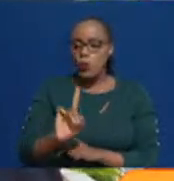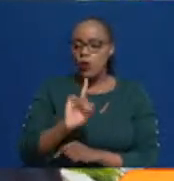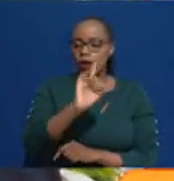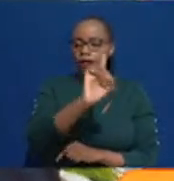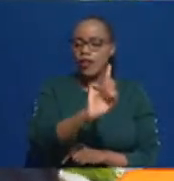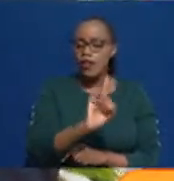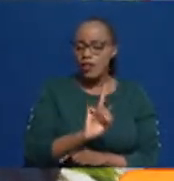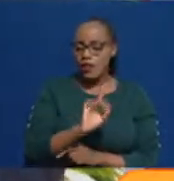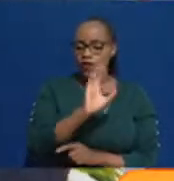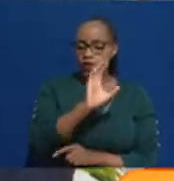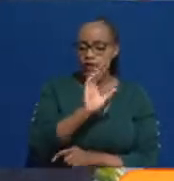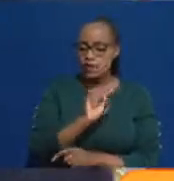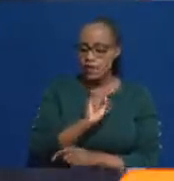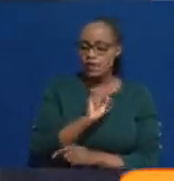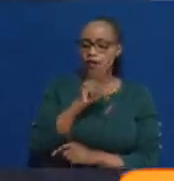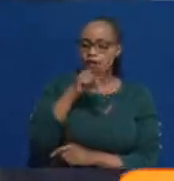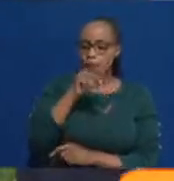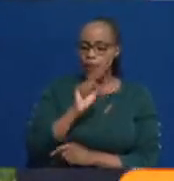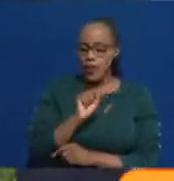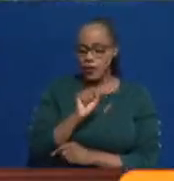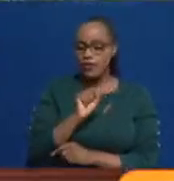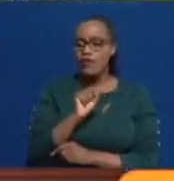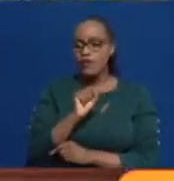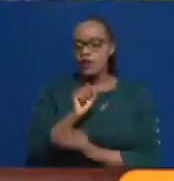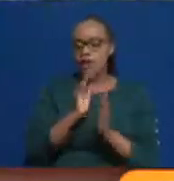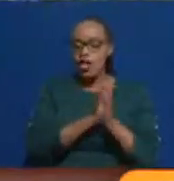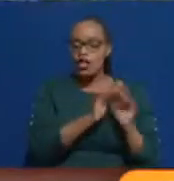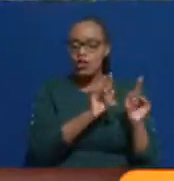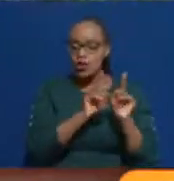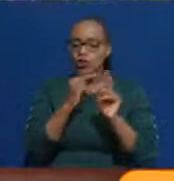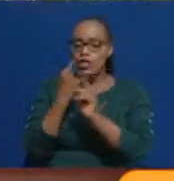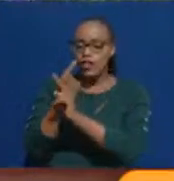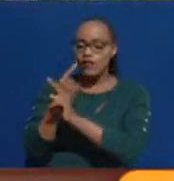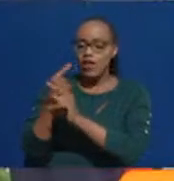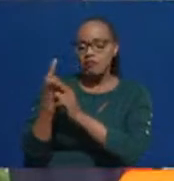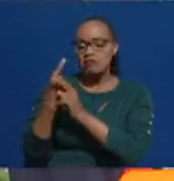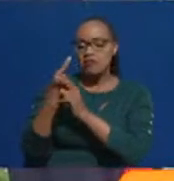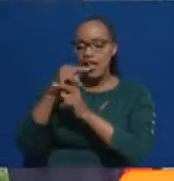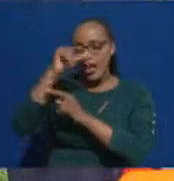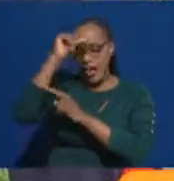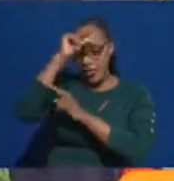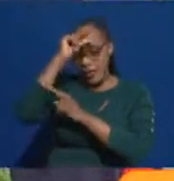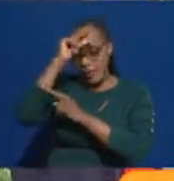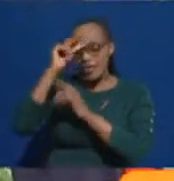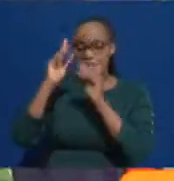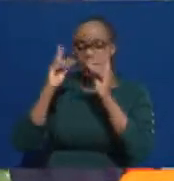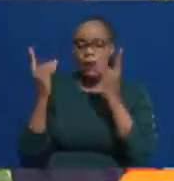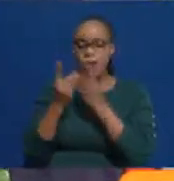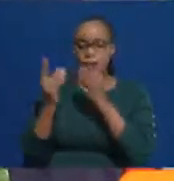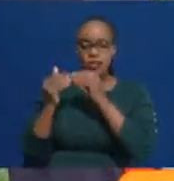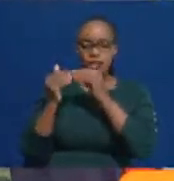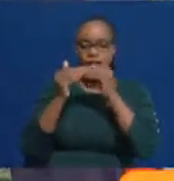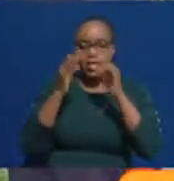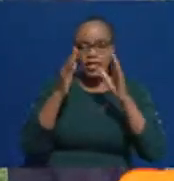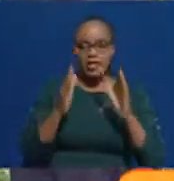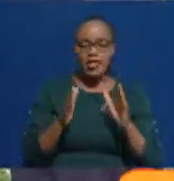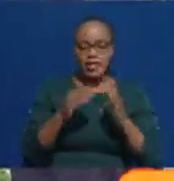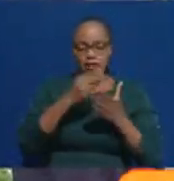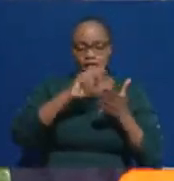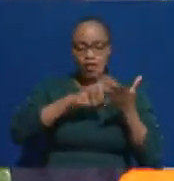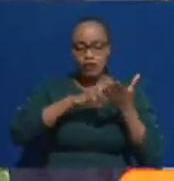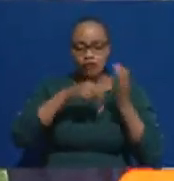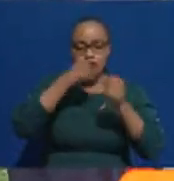mwingine, mawaziri, makatibu wa wizara na wakuu wa idara mbalimbali za serikali walitia saini mikataba ya